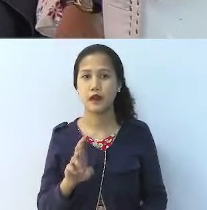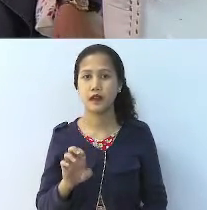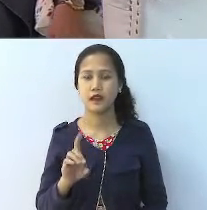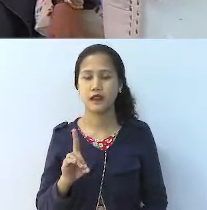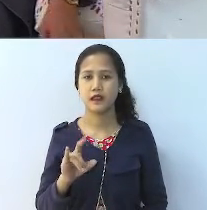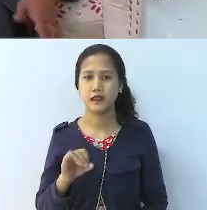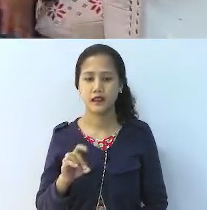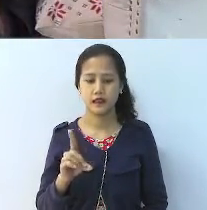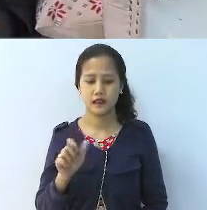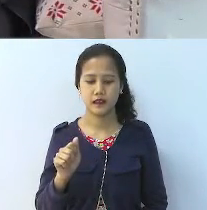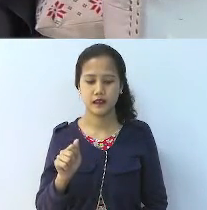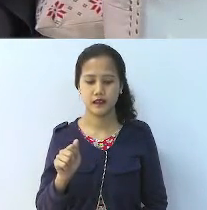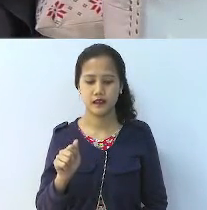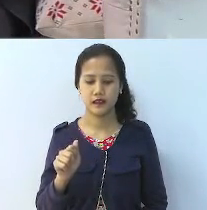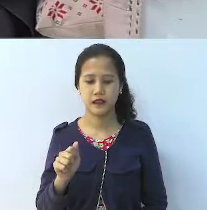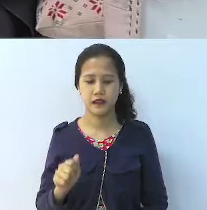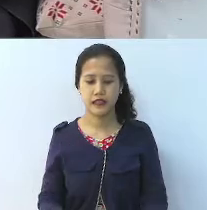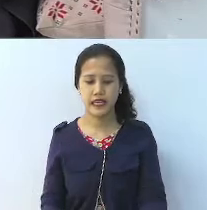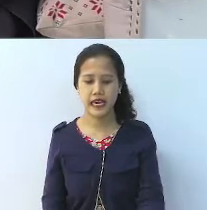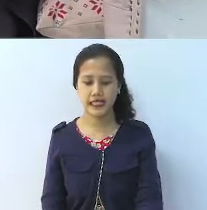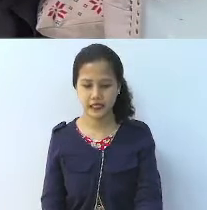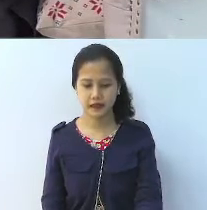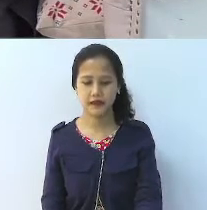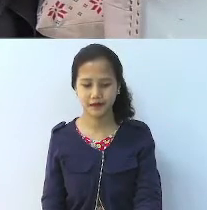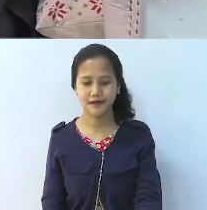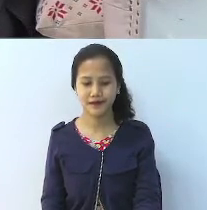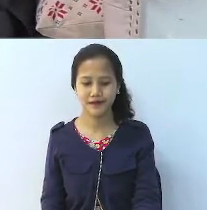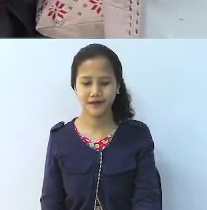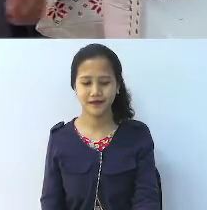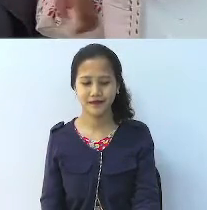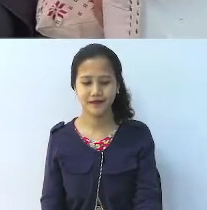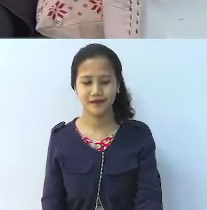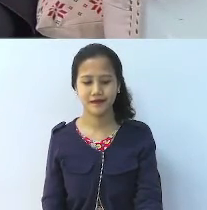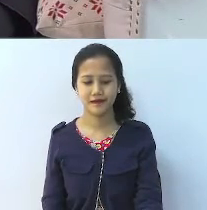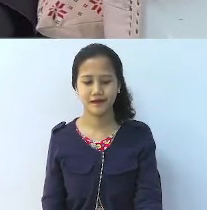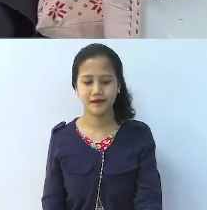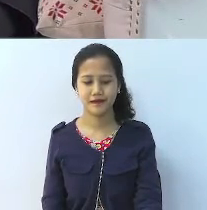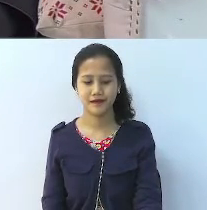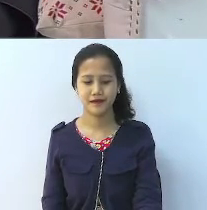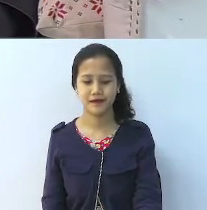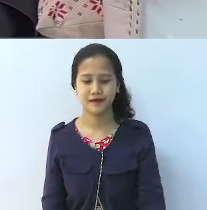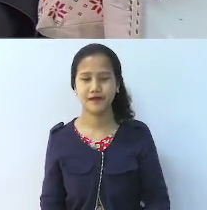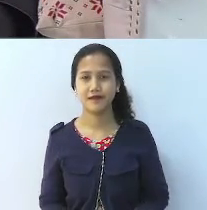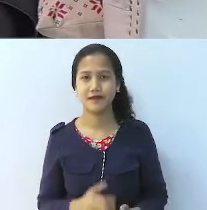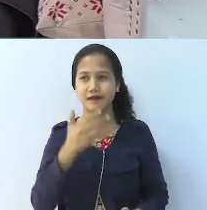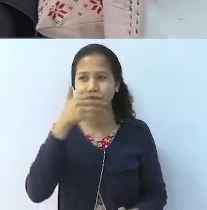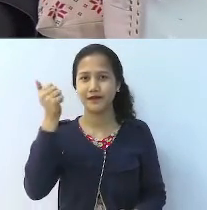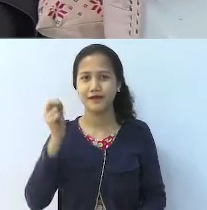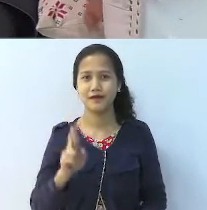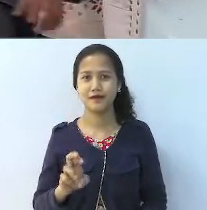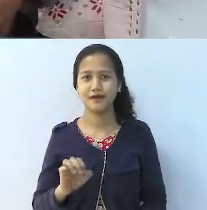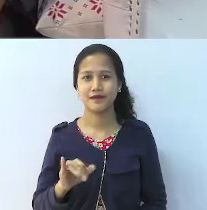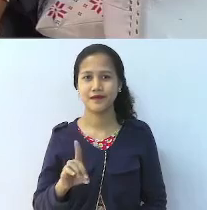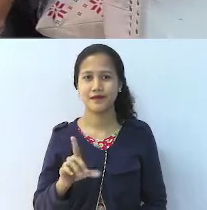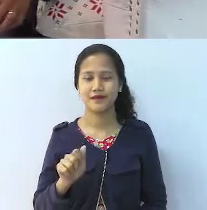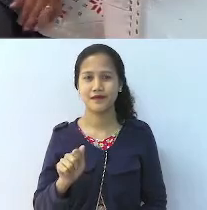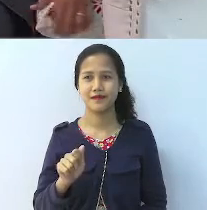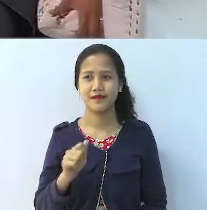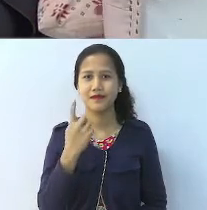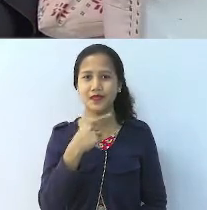Yan. Ma'am Aba, wag kang hi-hi dyan. Sumagot ka. So, ayan. May sumagot na po eh. Teeth grinding eh.